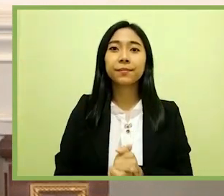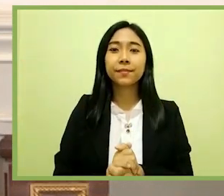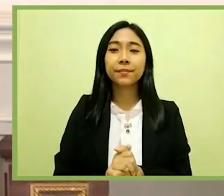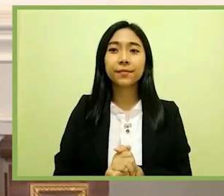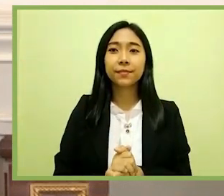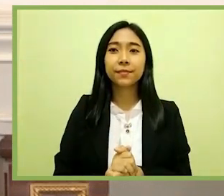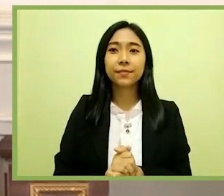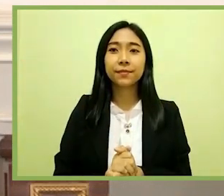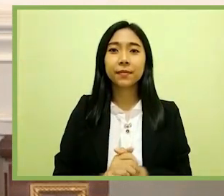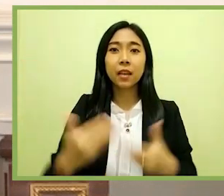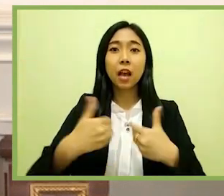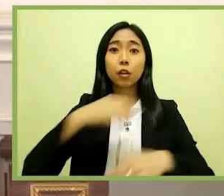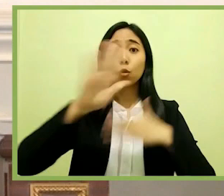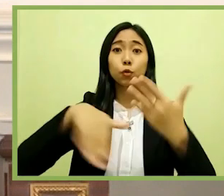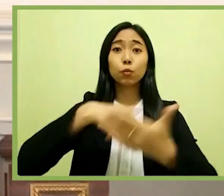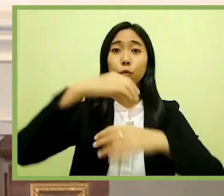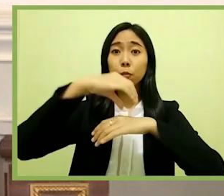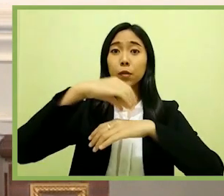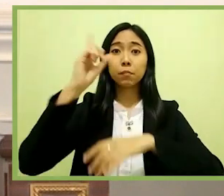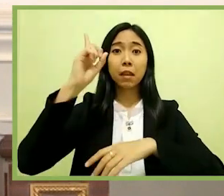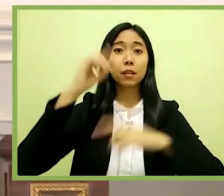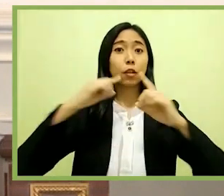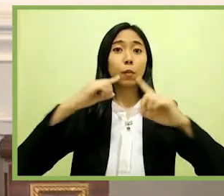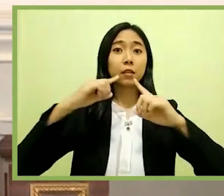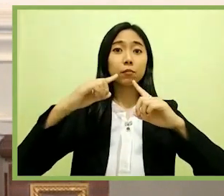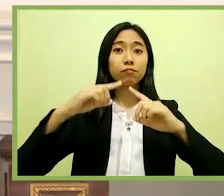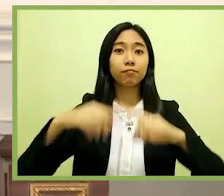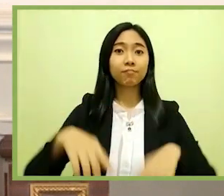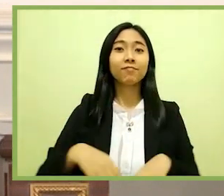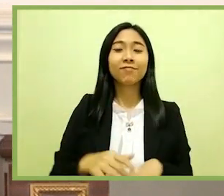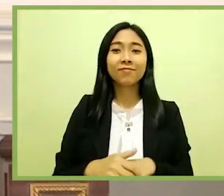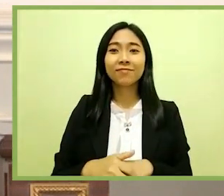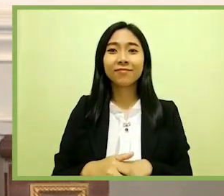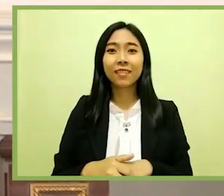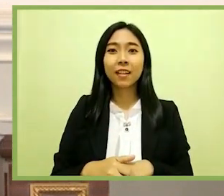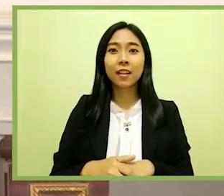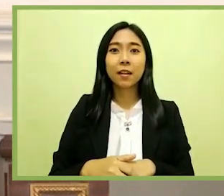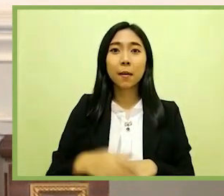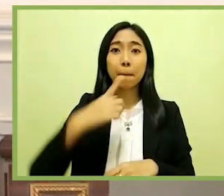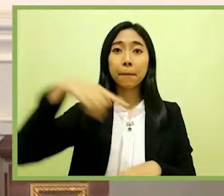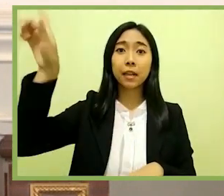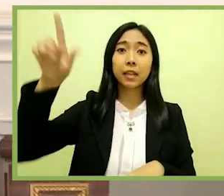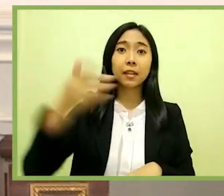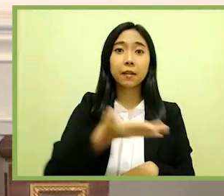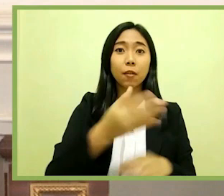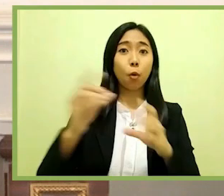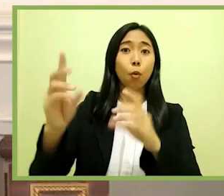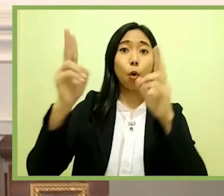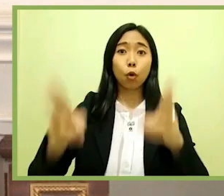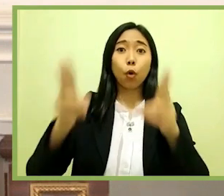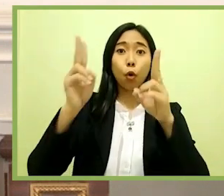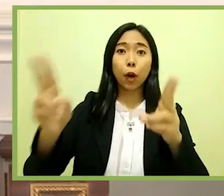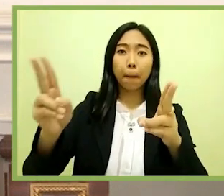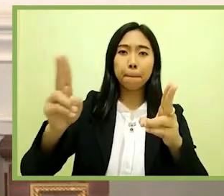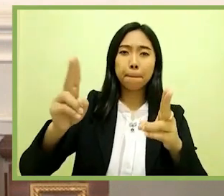Adapun seluruh bumi, satu bahasanya dan satu logatnya. Maka berangkatlah mereka ke seluruh timur dan menjumpai tanah